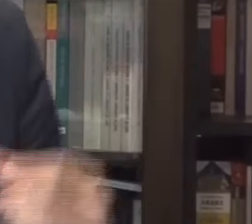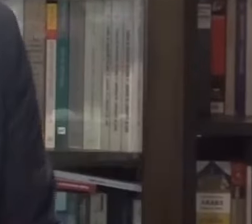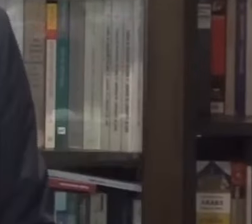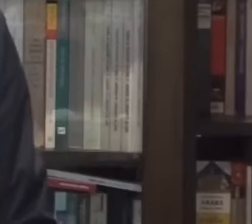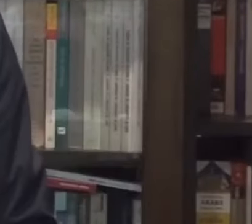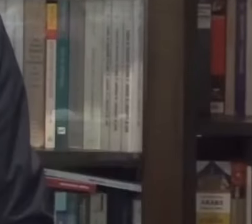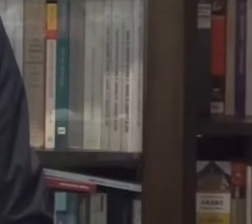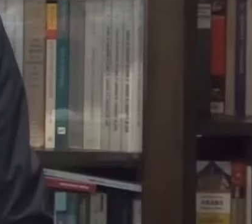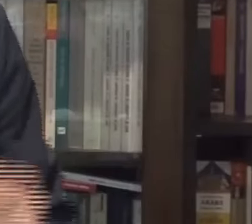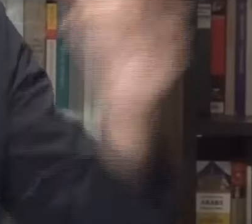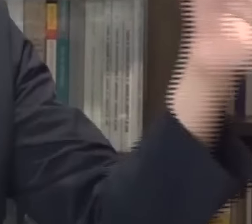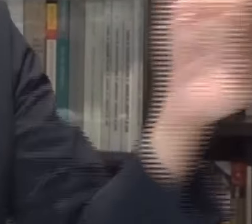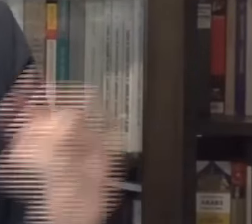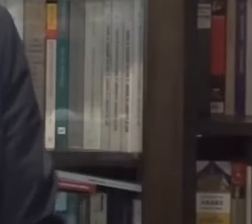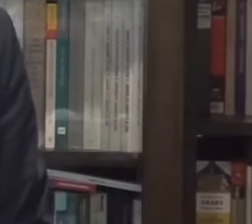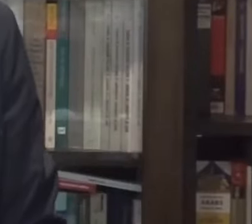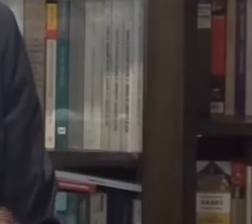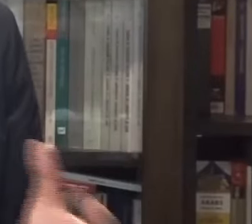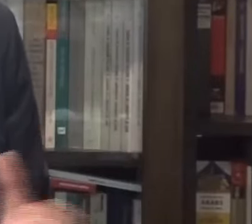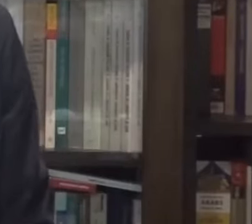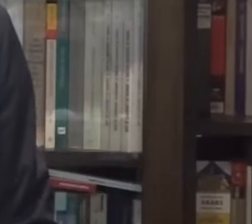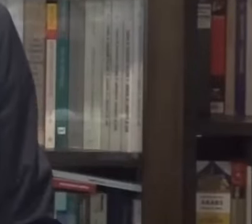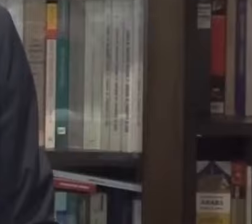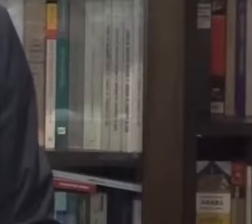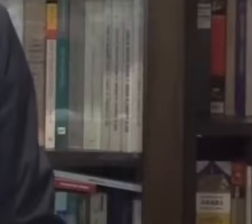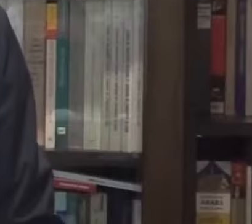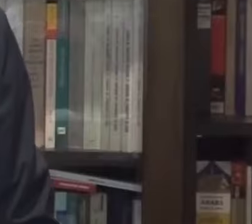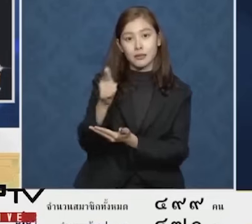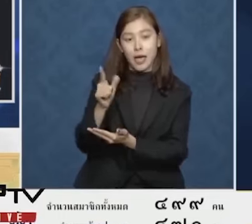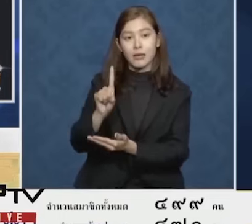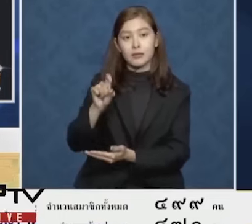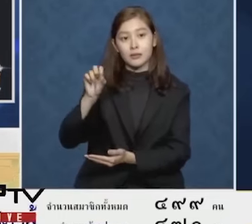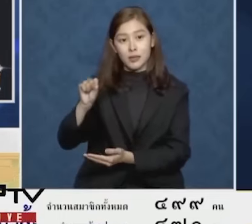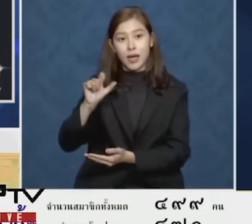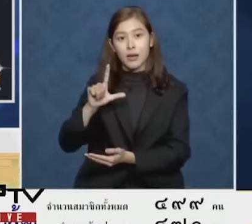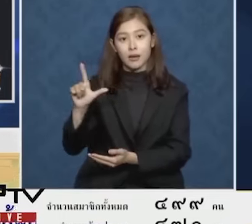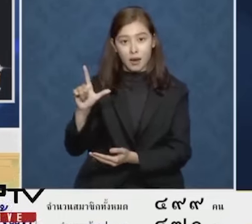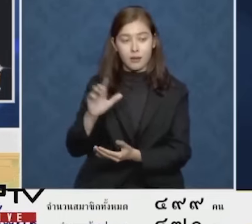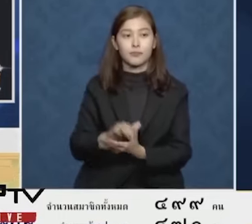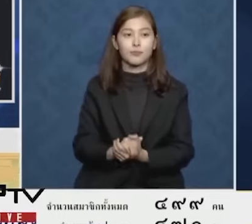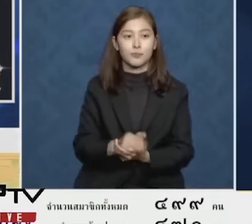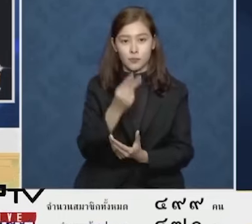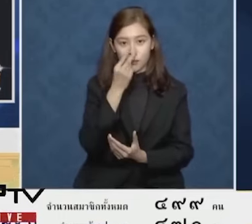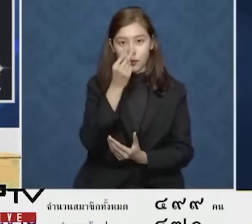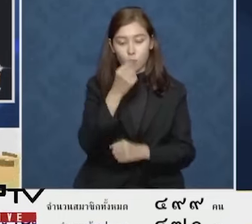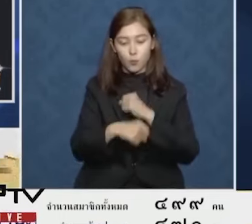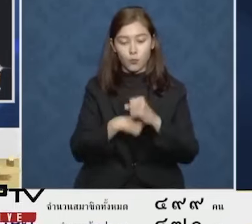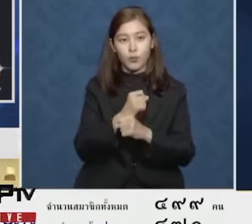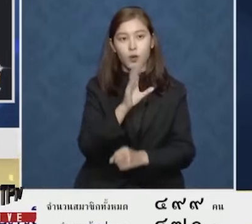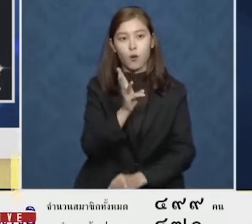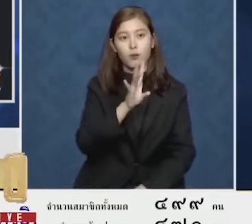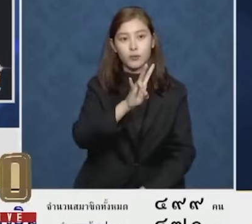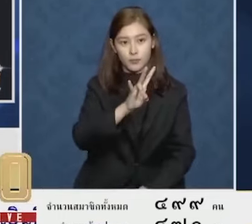เนินนโยบายที่คุณประกาศต่อสภาและต่อประชาชนจะสำเร็จได้อย่างไรถ้าตั้งงบแบบนี ้เรามาดูในงบ67กันค่ะงบ67